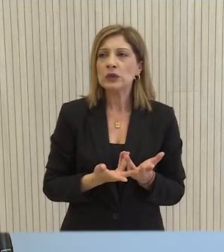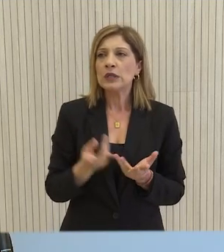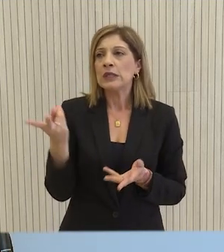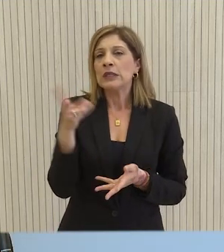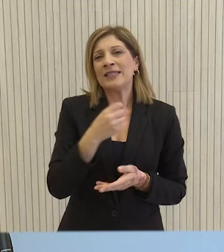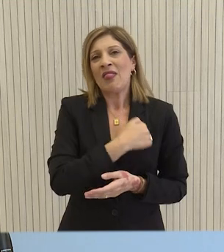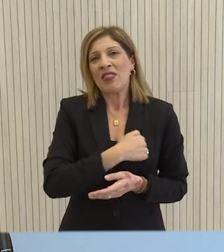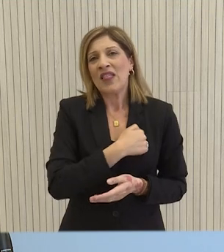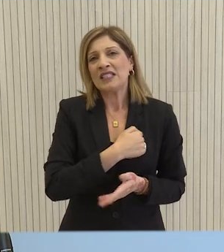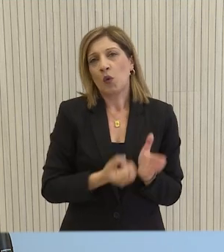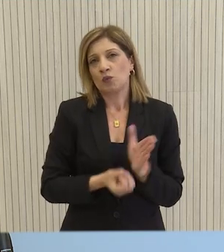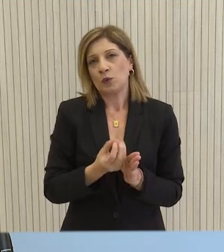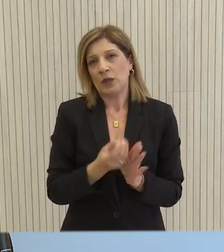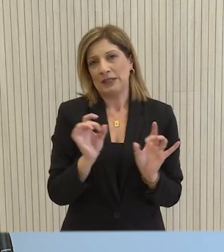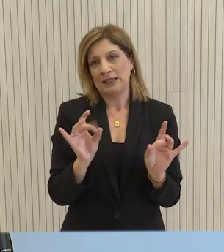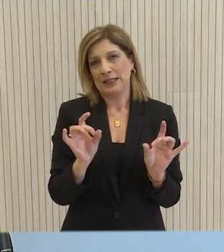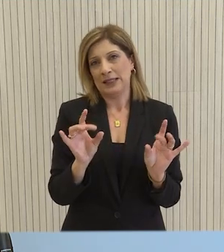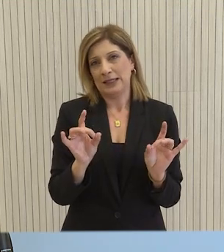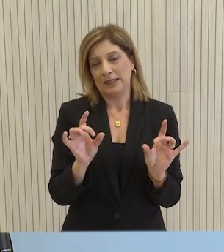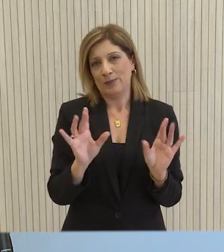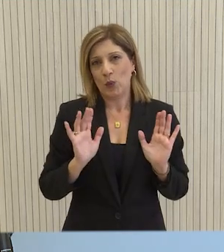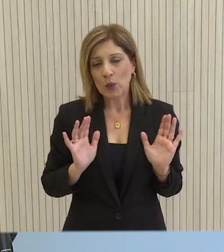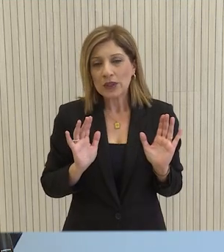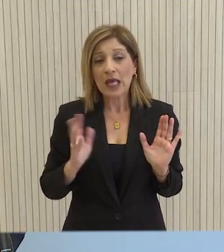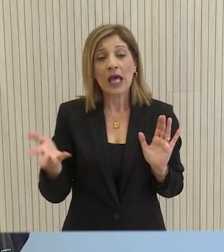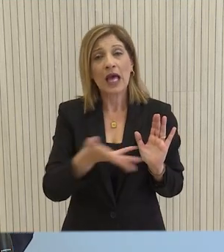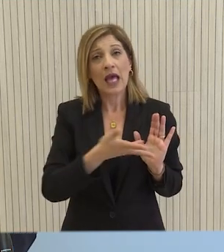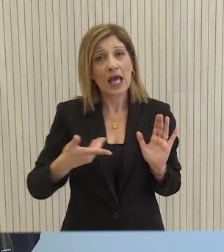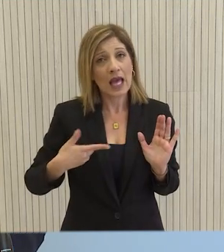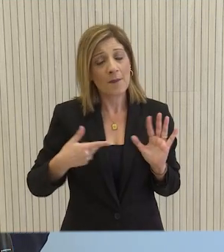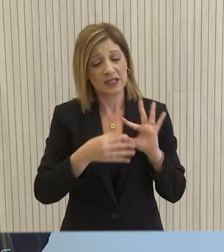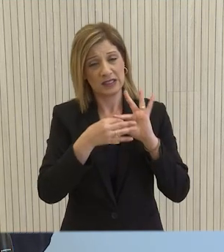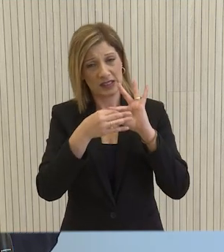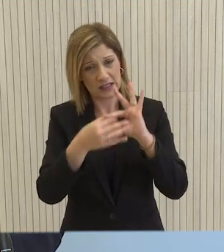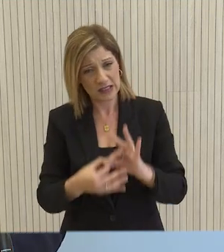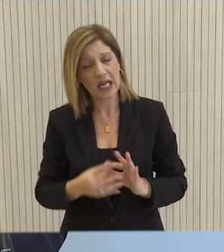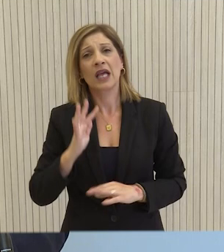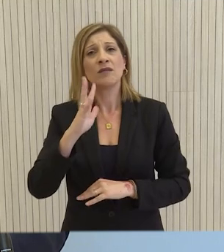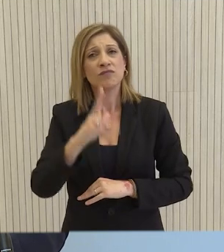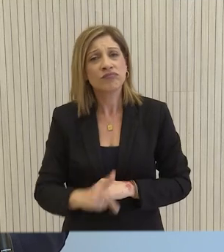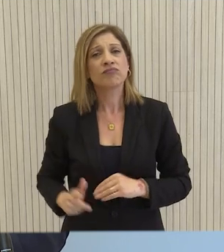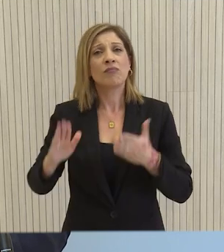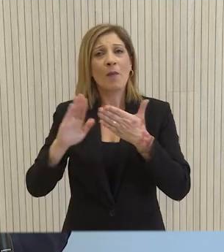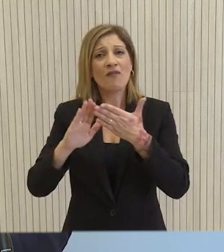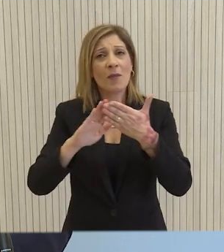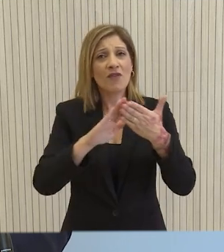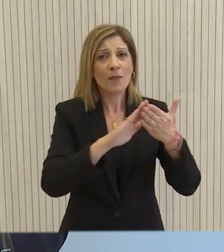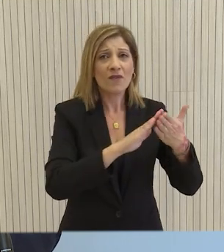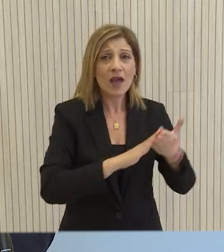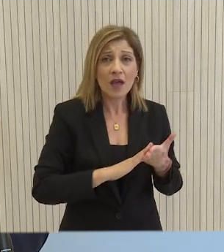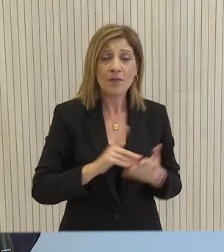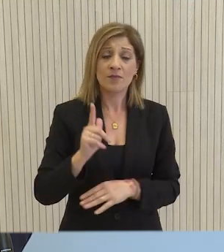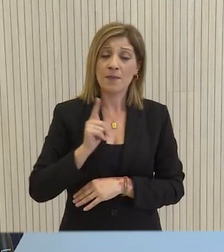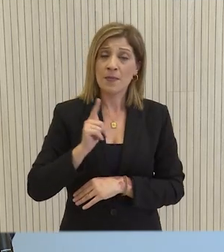Δυστυχώς δεν υπάρχει κάποιο νεότερο μέχρι στιγμής. Αυτό που μπορώ να σας πω είναι ότι εμείς βρισκόμαστε διαρκώς καθημερινά, όπως έχουμε ξαναπεί, σε επαφή με την ενευτική δύναμη. Αυτό το